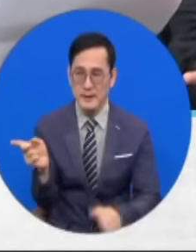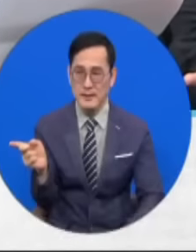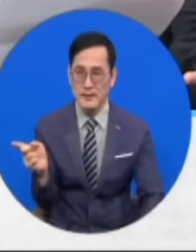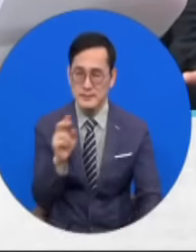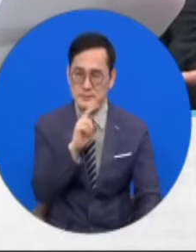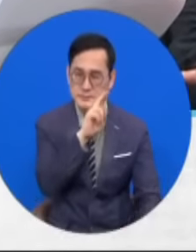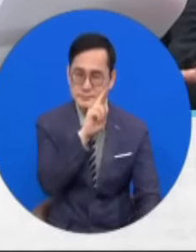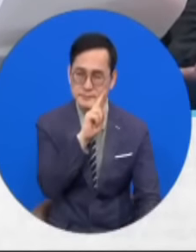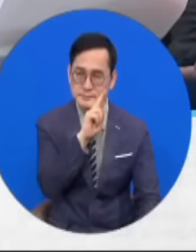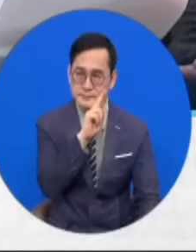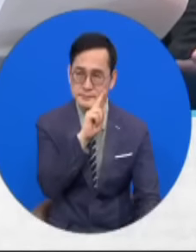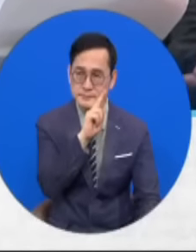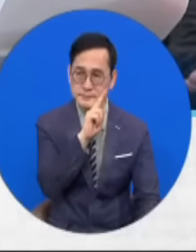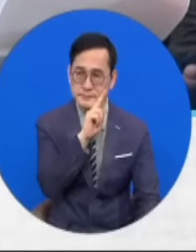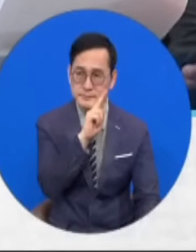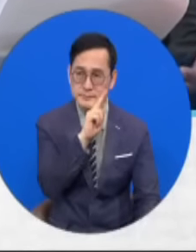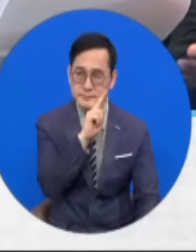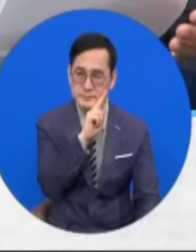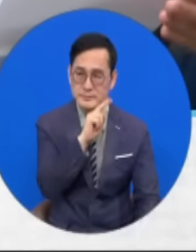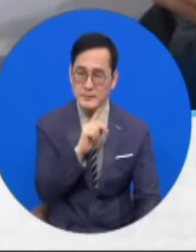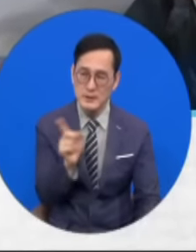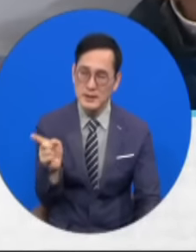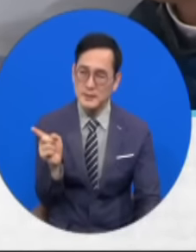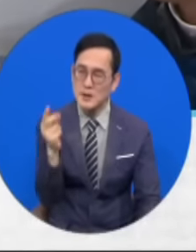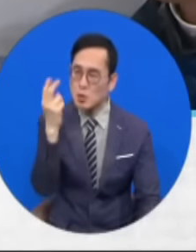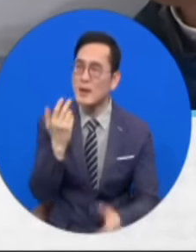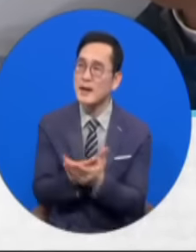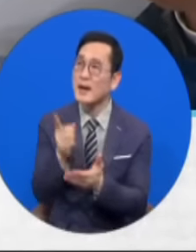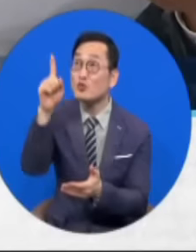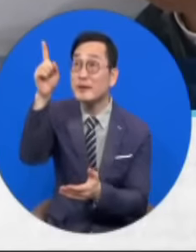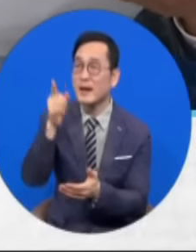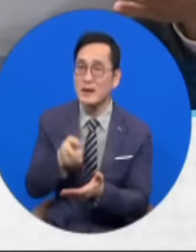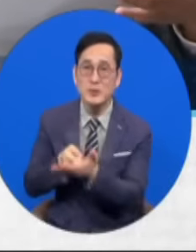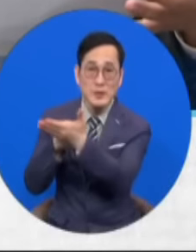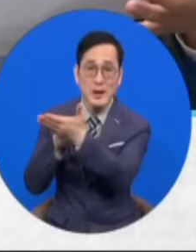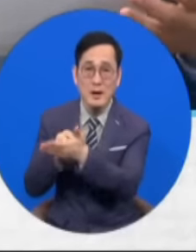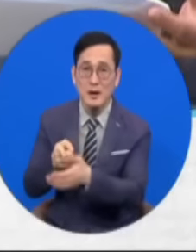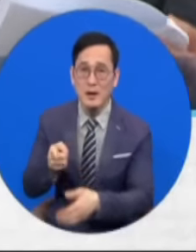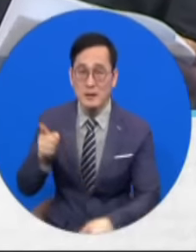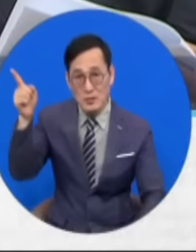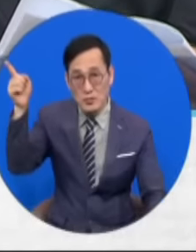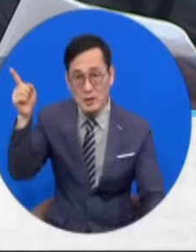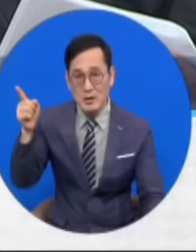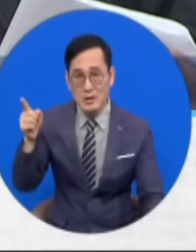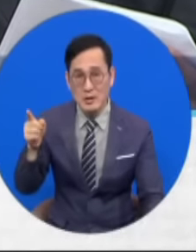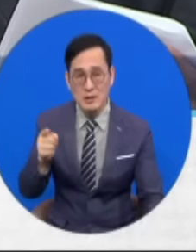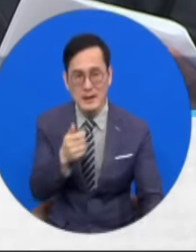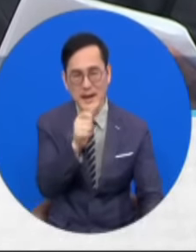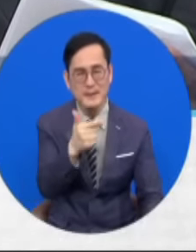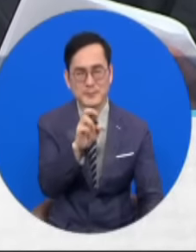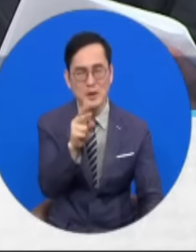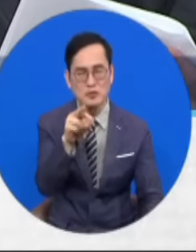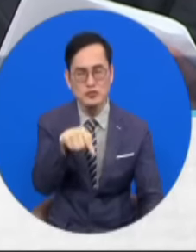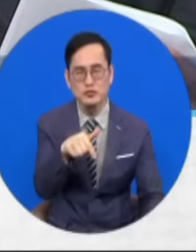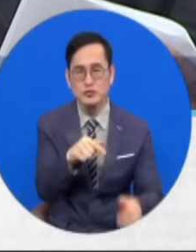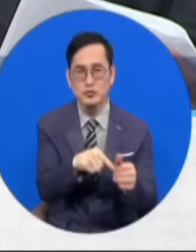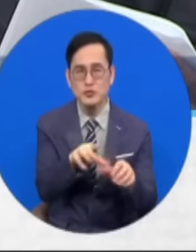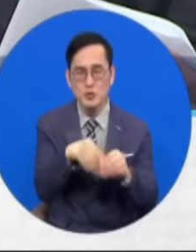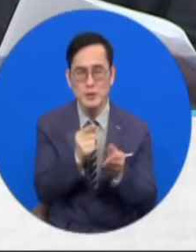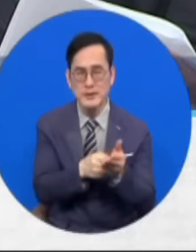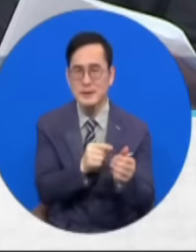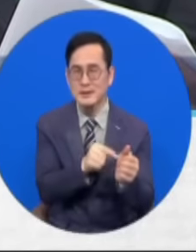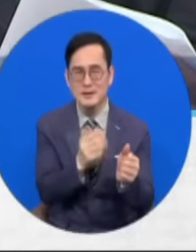계속해서 검찰의 의혹 제기를 했는데 뭐 뭐 아까 한명숙 그 총리 어 관련된 거는 검찰의 내부 수사 결과